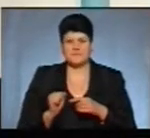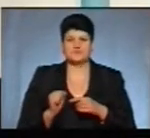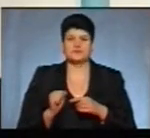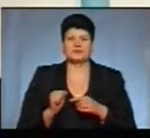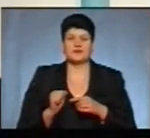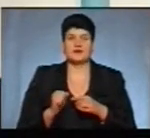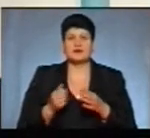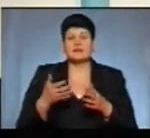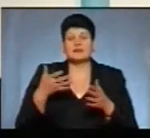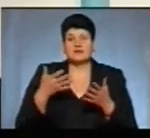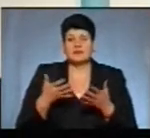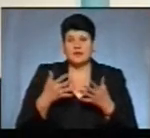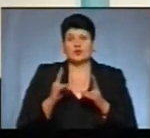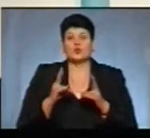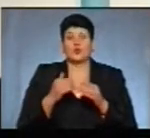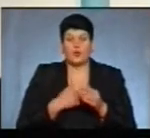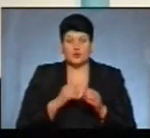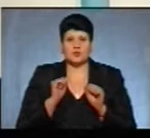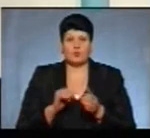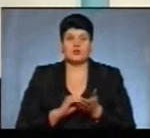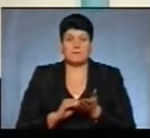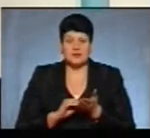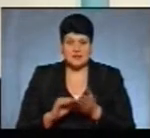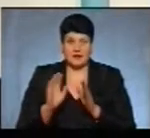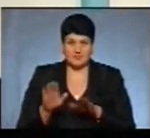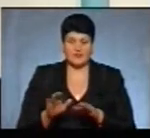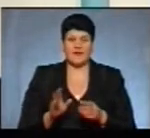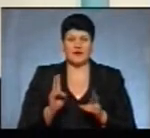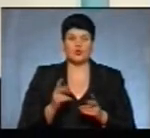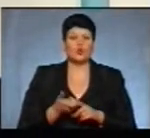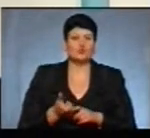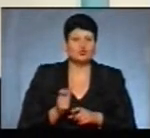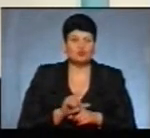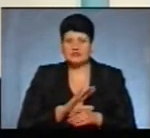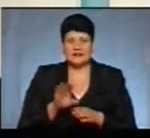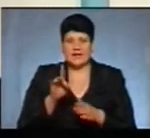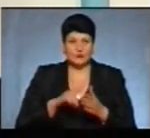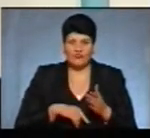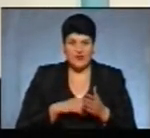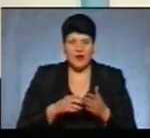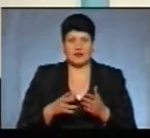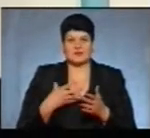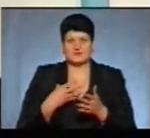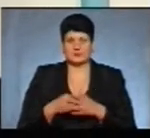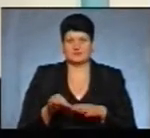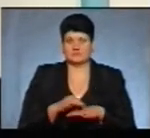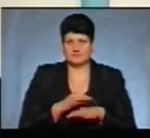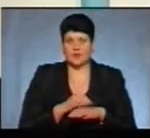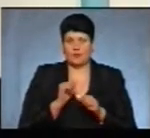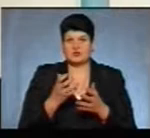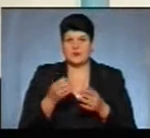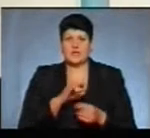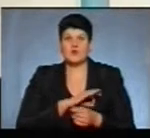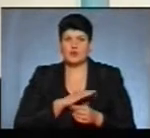ну, звісно, хто хоче, може писати розписку. А хто дуже вже не довіряє своєму партнеру, то може брати і нотаріальну